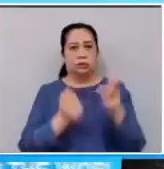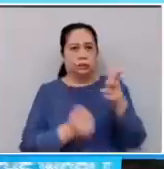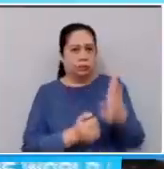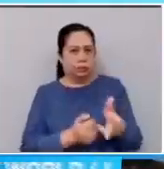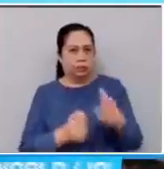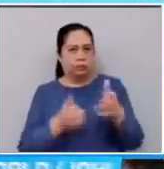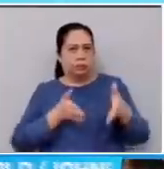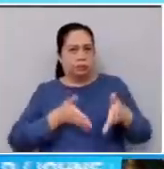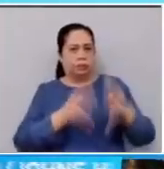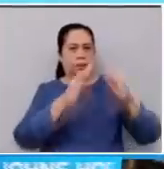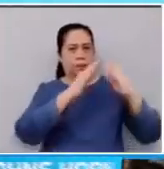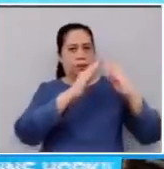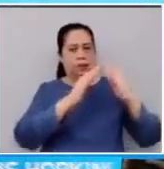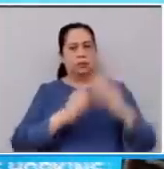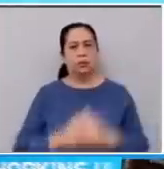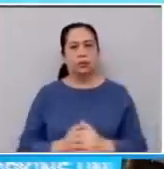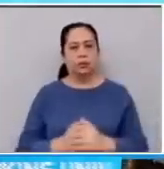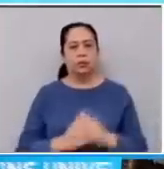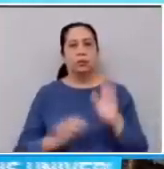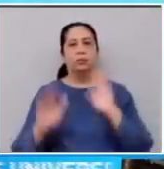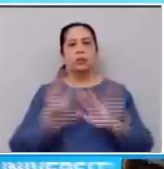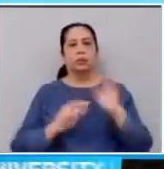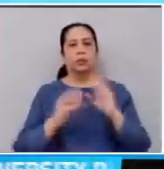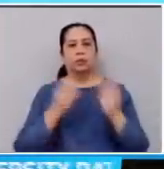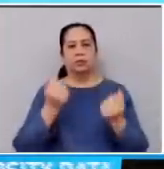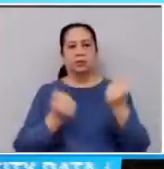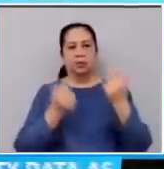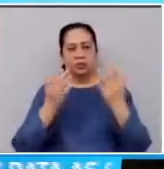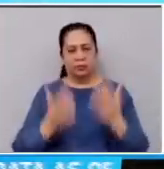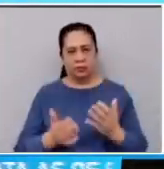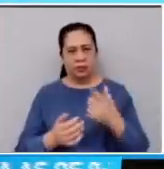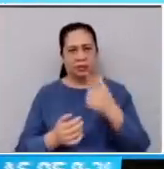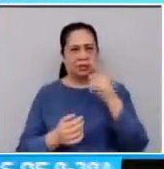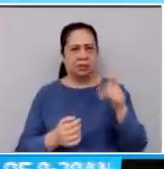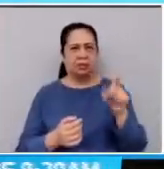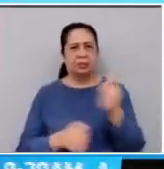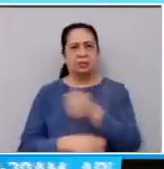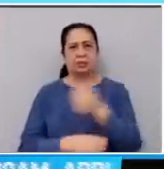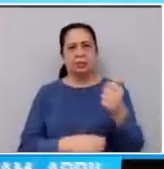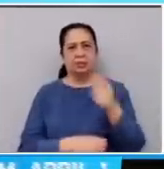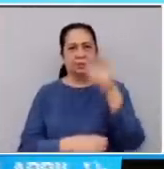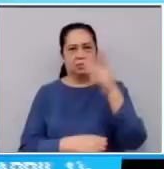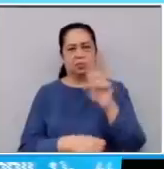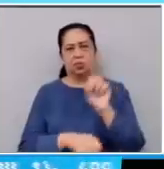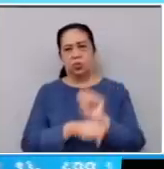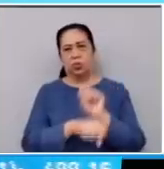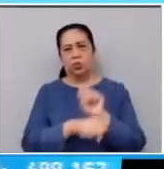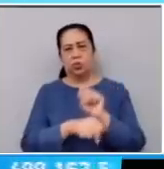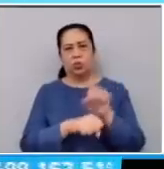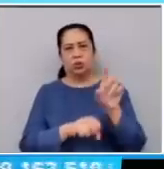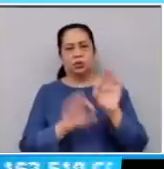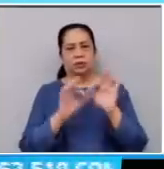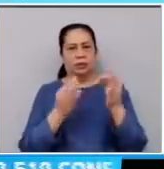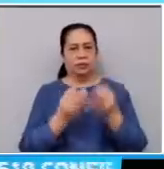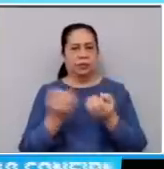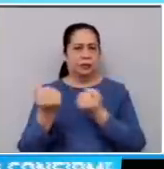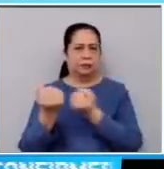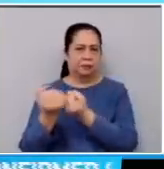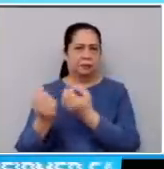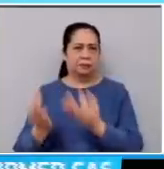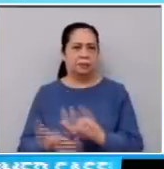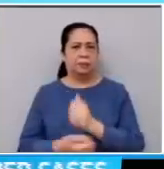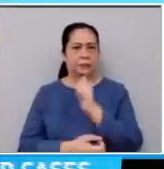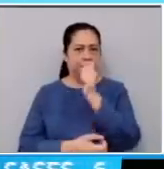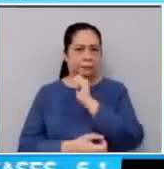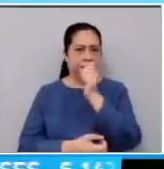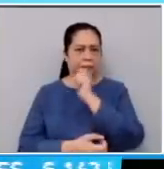bahay. Problemado ang driver na si Louie, lalo't pamamasada lang ang ikinabubuhay ng kanilang pamilya. Tiga-tiga na lang kasi mataas ang krudo,